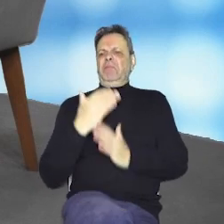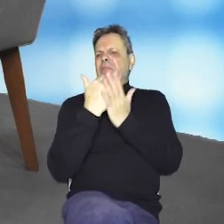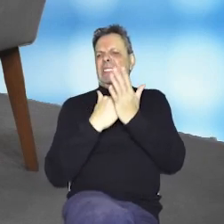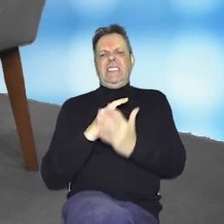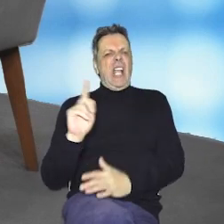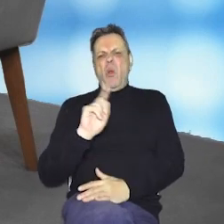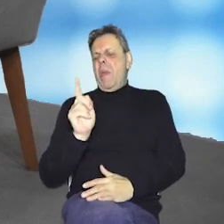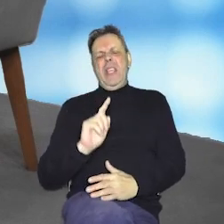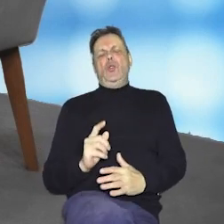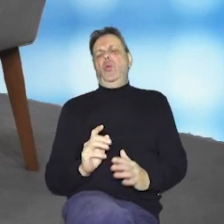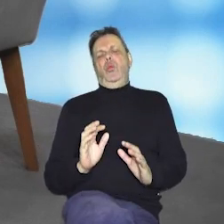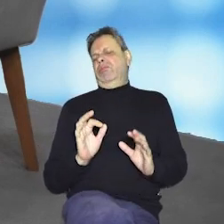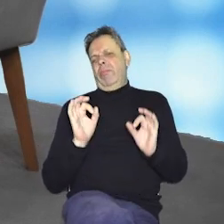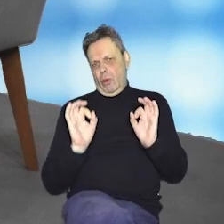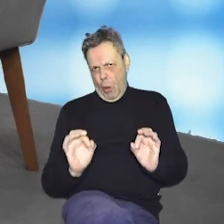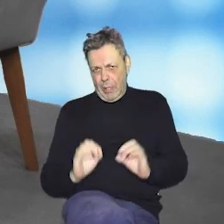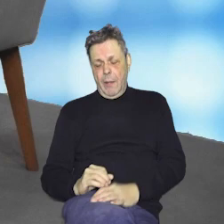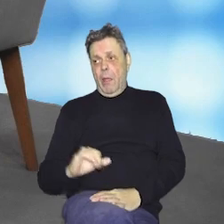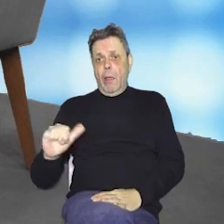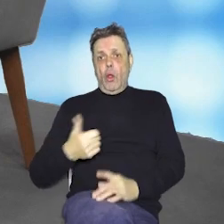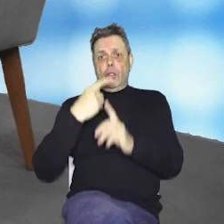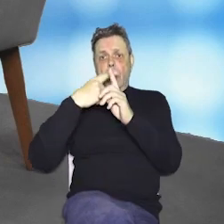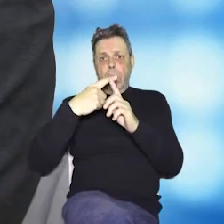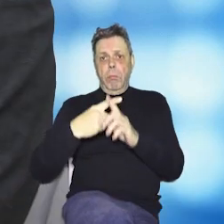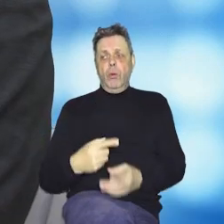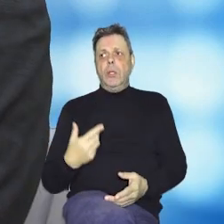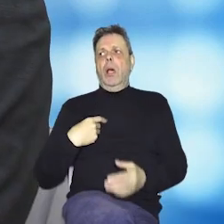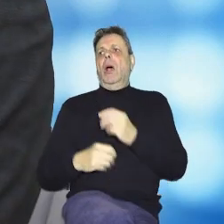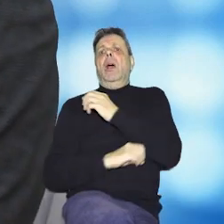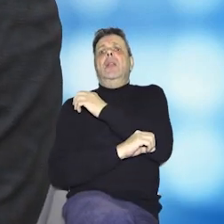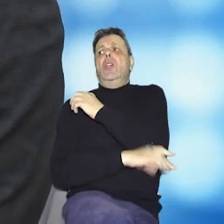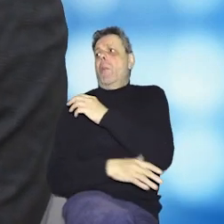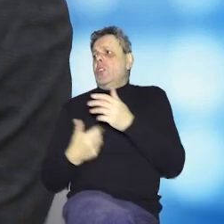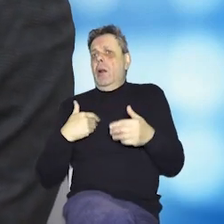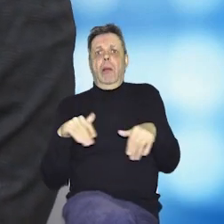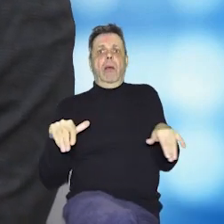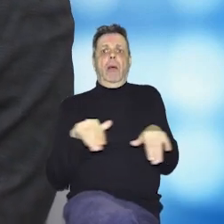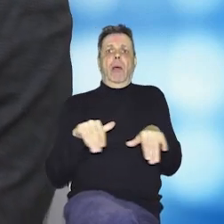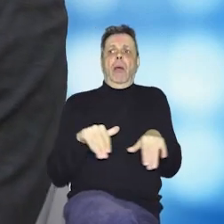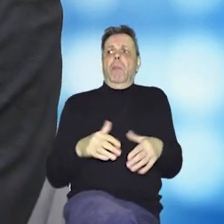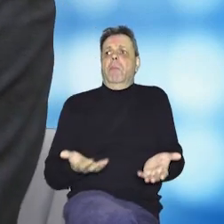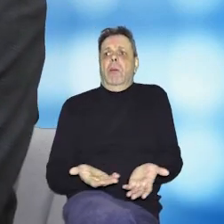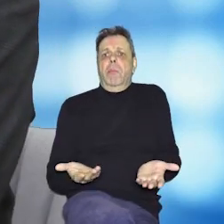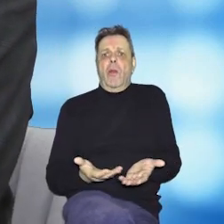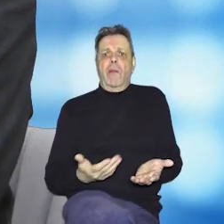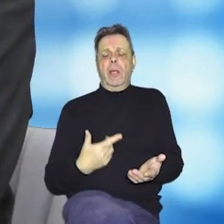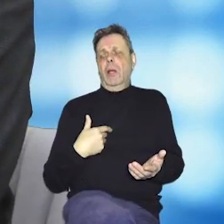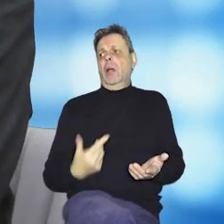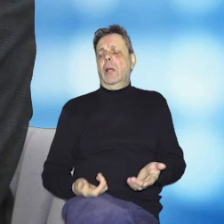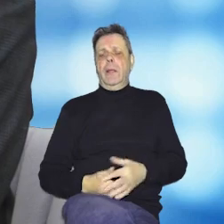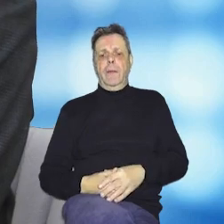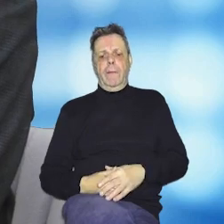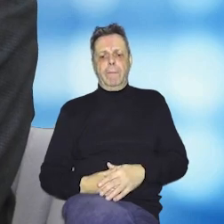zakoni mi baš nisu previše naklonjeni i još k tome sam siromašan kao umirovljenik u ovoj državi, spadam u